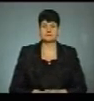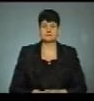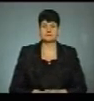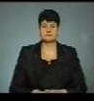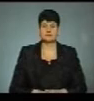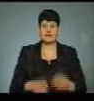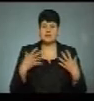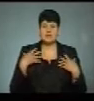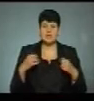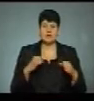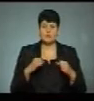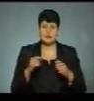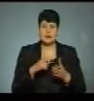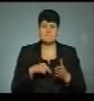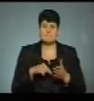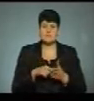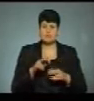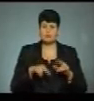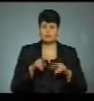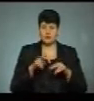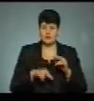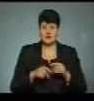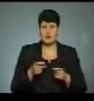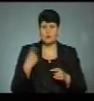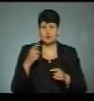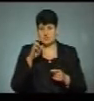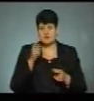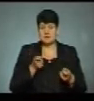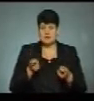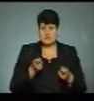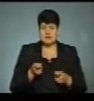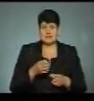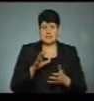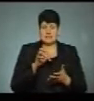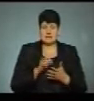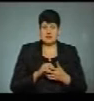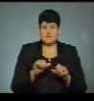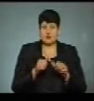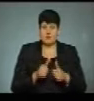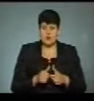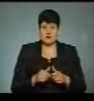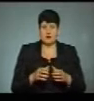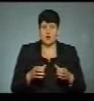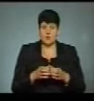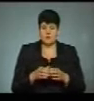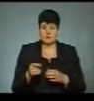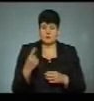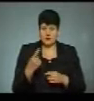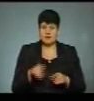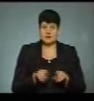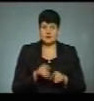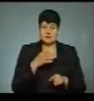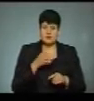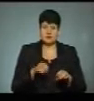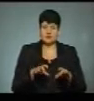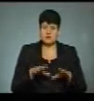Начальник управління містобудування та архітектури обласної державної адміністрації Володимир Харченко, який займається формуванням громад на Тернопільщині, теж повідомив, що